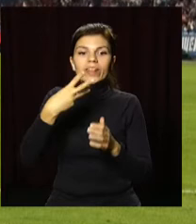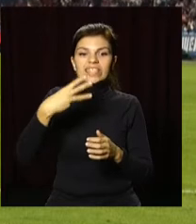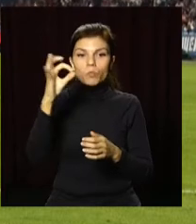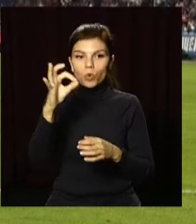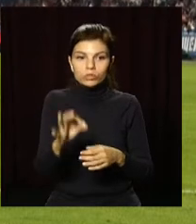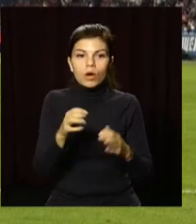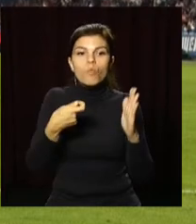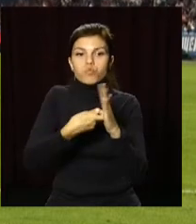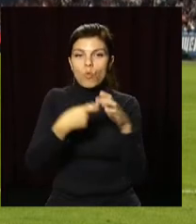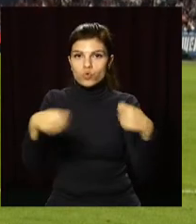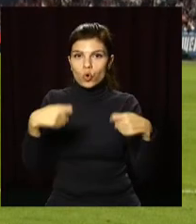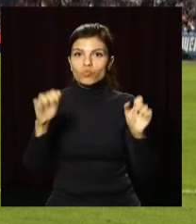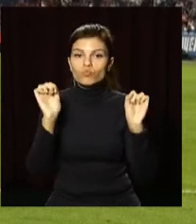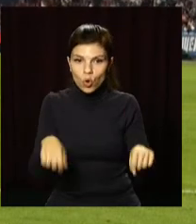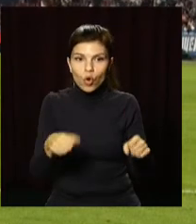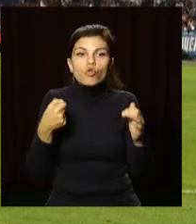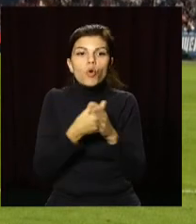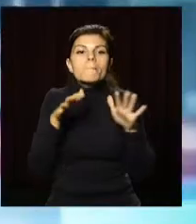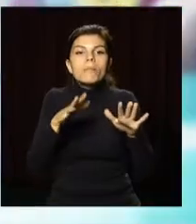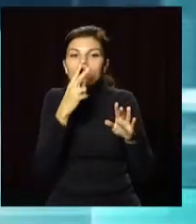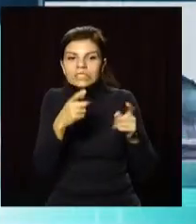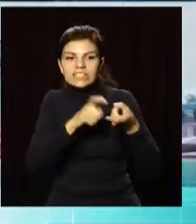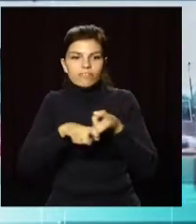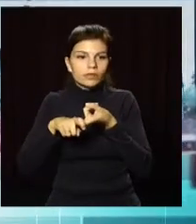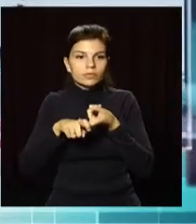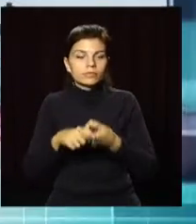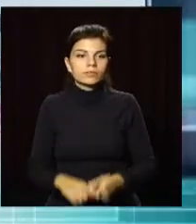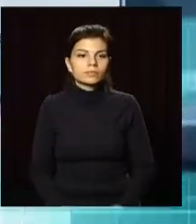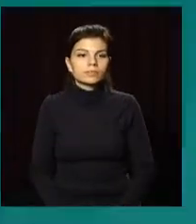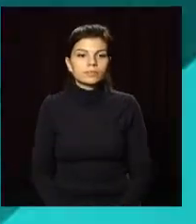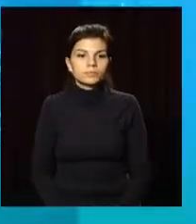30% квитків від загальної кількості місць.